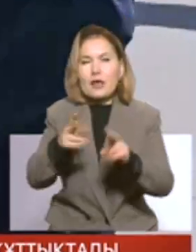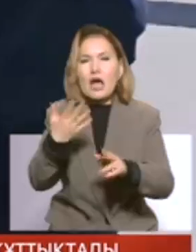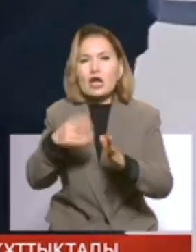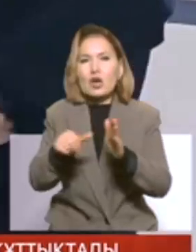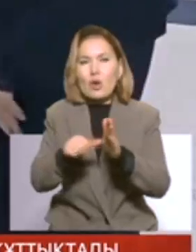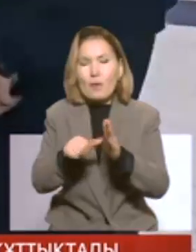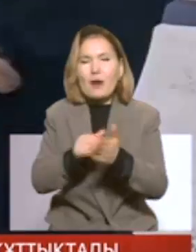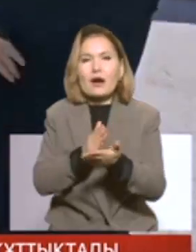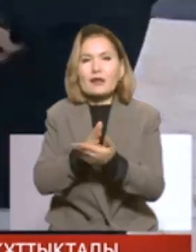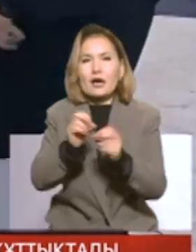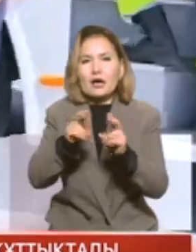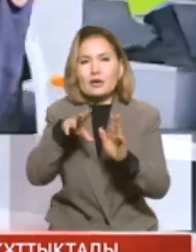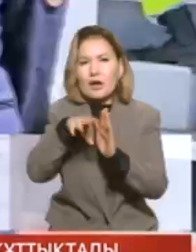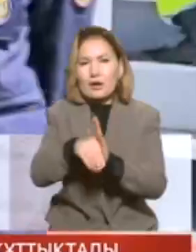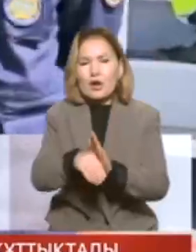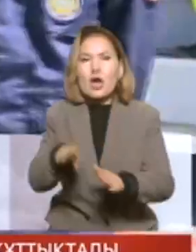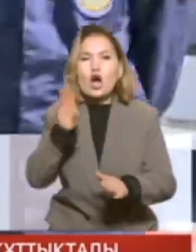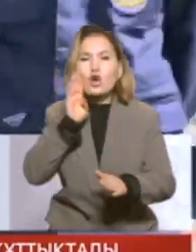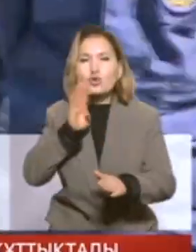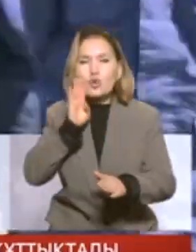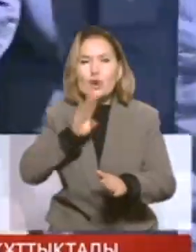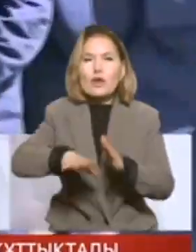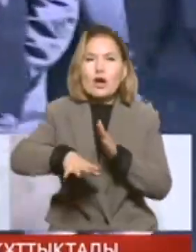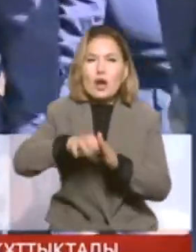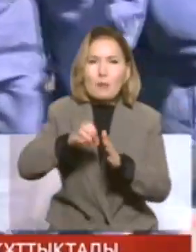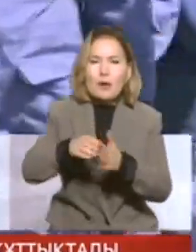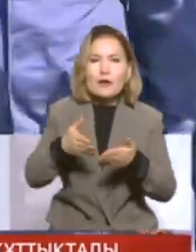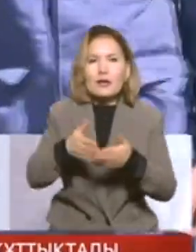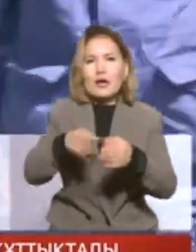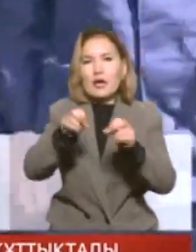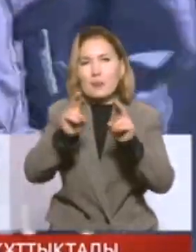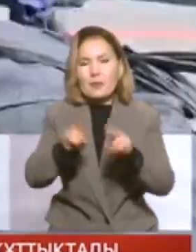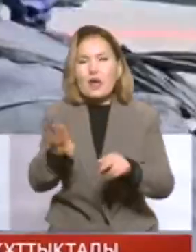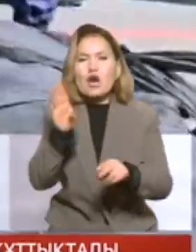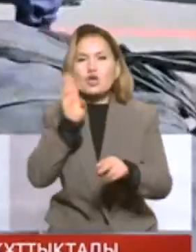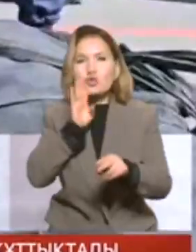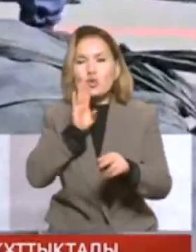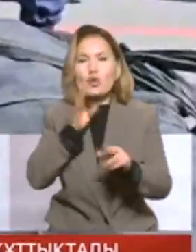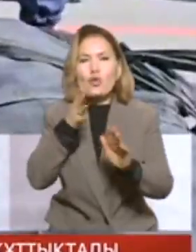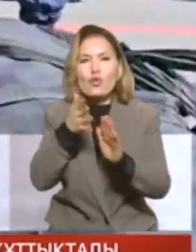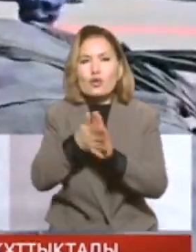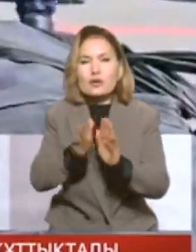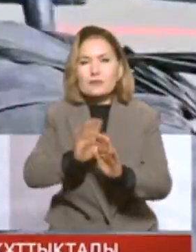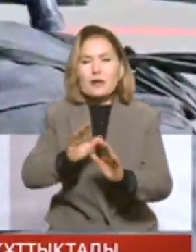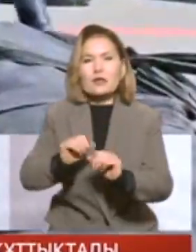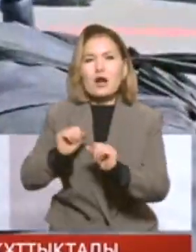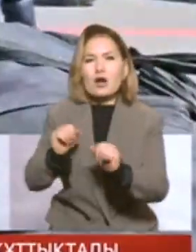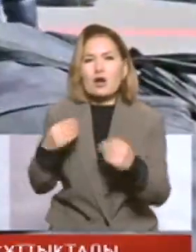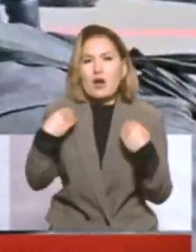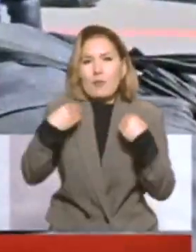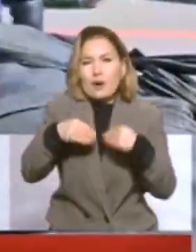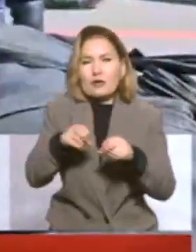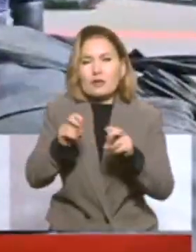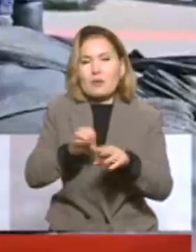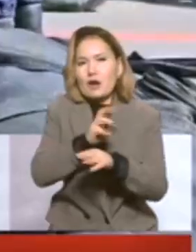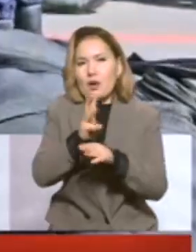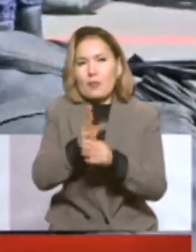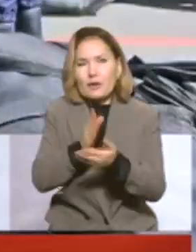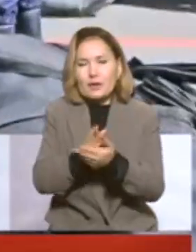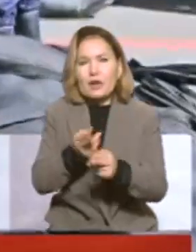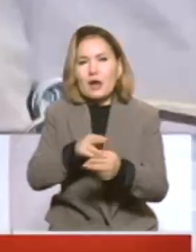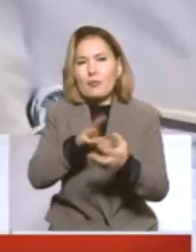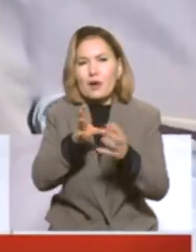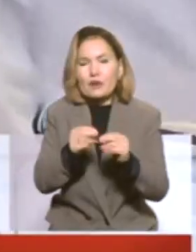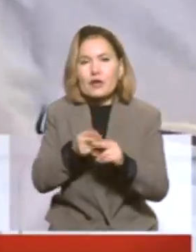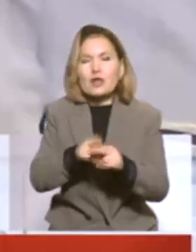56 қызметкері жұмылдырылды. Олар су, сору құралдары, арнайы су өткізбейтін костюмдер, байланыс және жүзу құралдарымен жабдықталған.